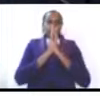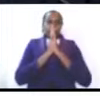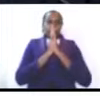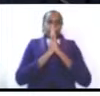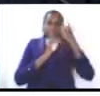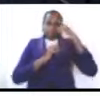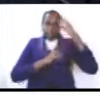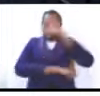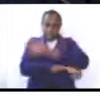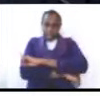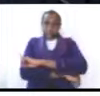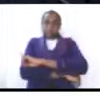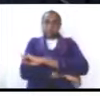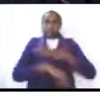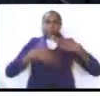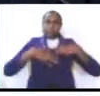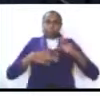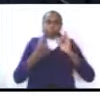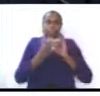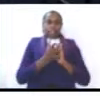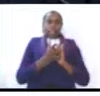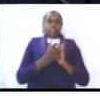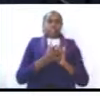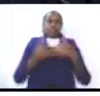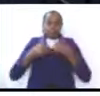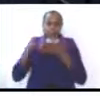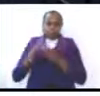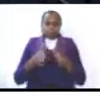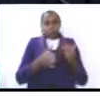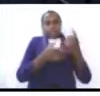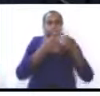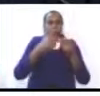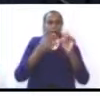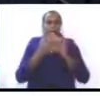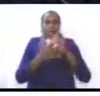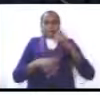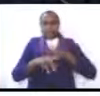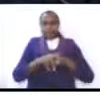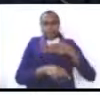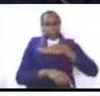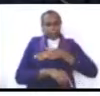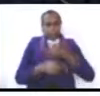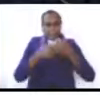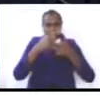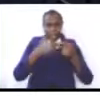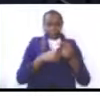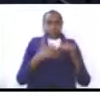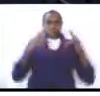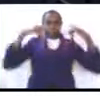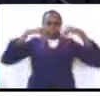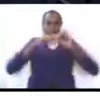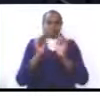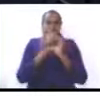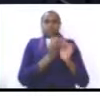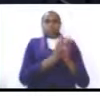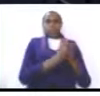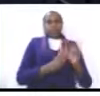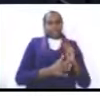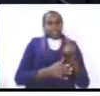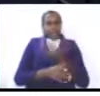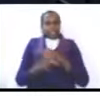hivyo wale watakuwa na nafasi, na wakati huo tunawaomba mjumuike pamoja nasi,